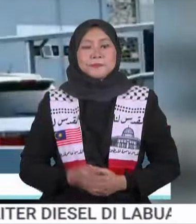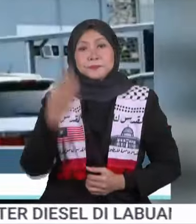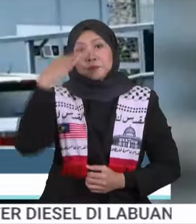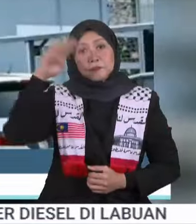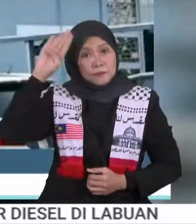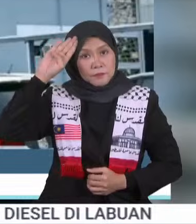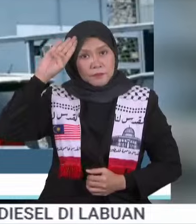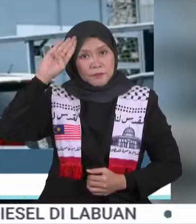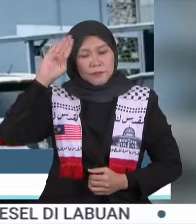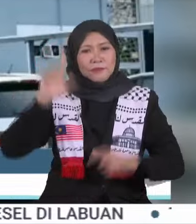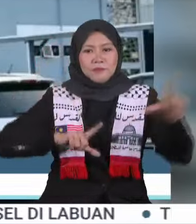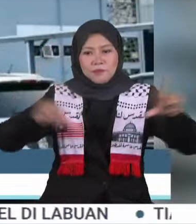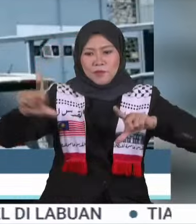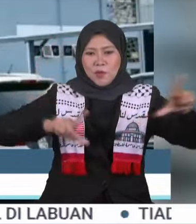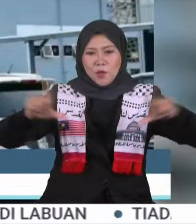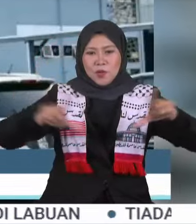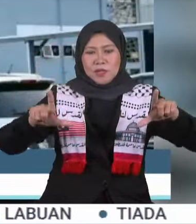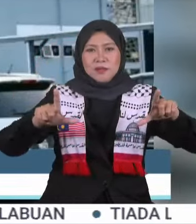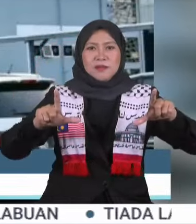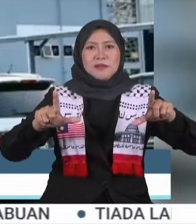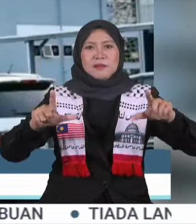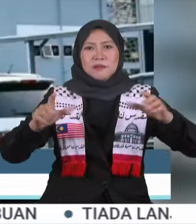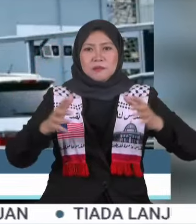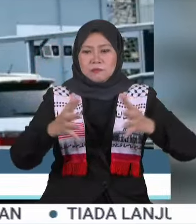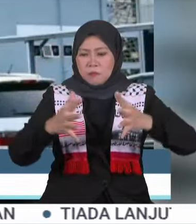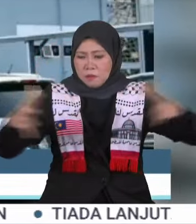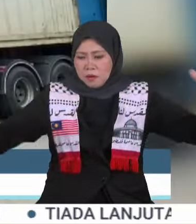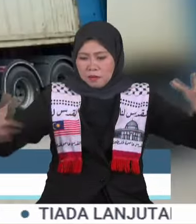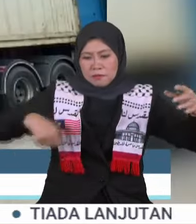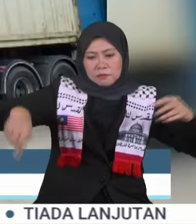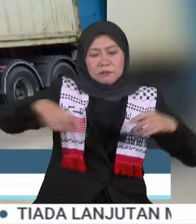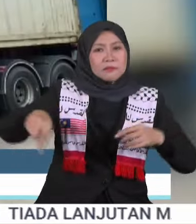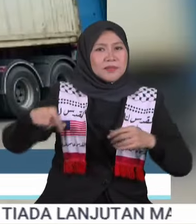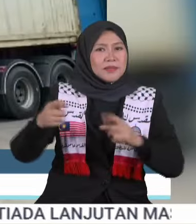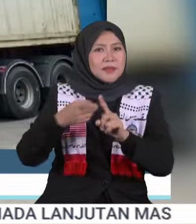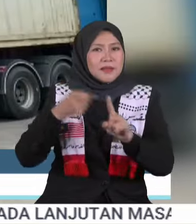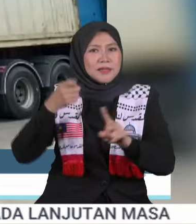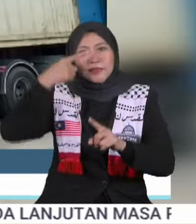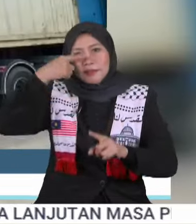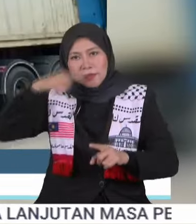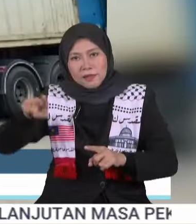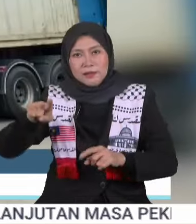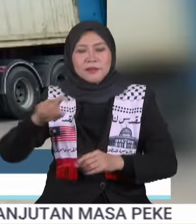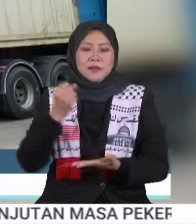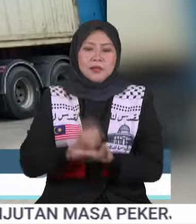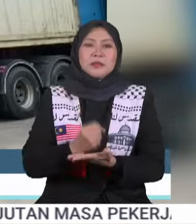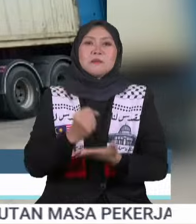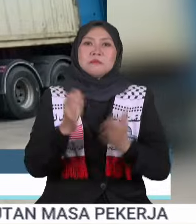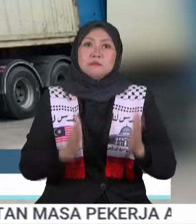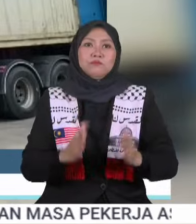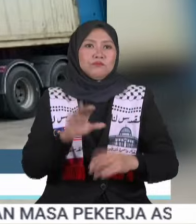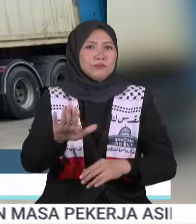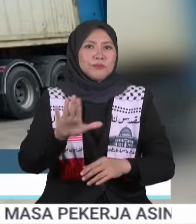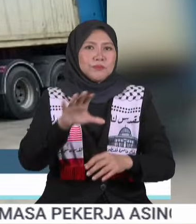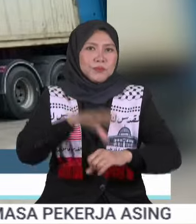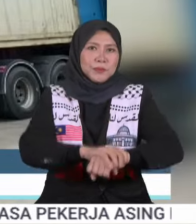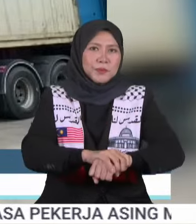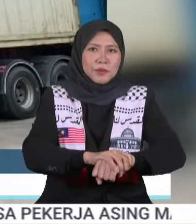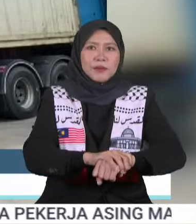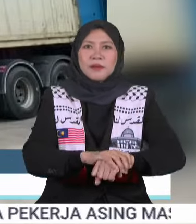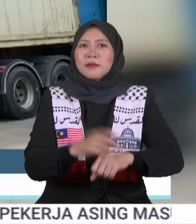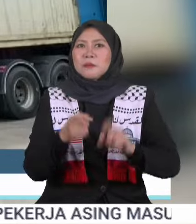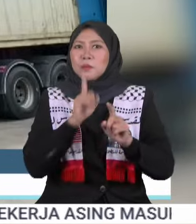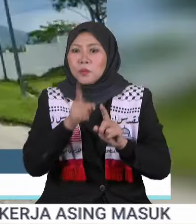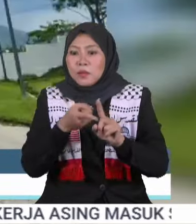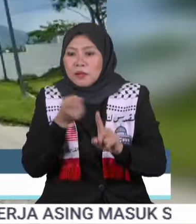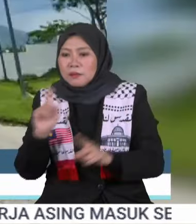Sementara itu, di Perlis, sebuah lori kontena dari Thailand ditahan kastam Perlis selepas kontena diguna didapati